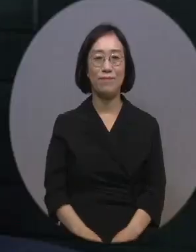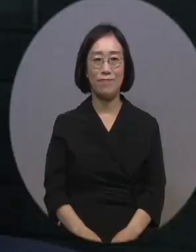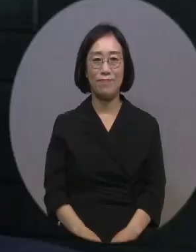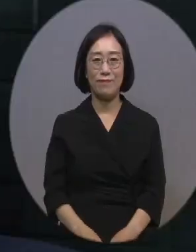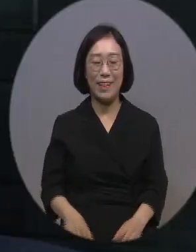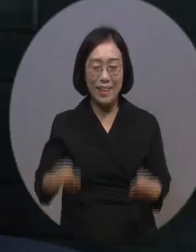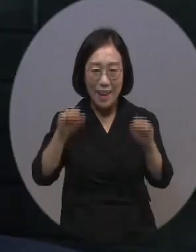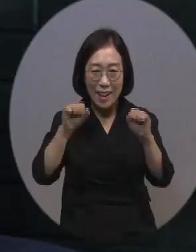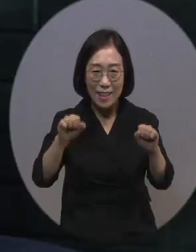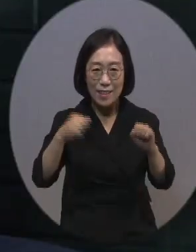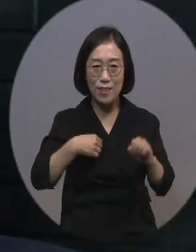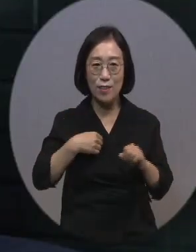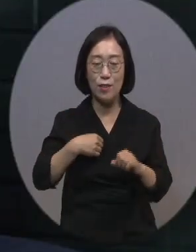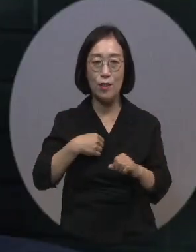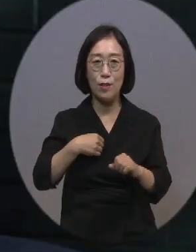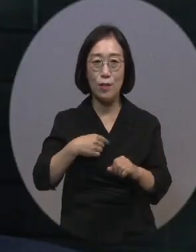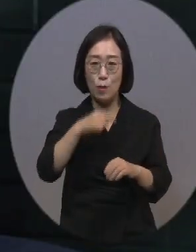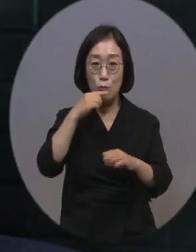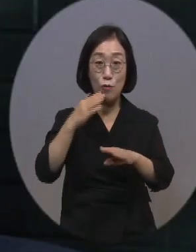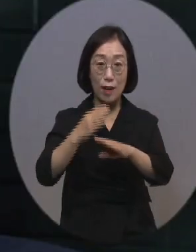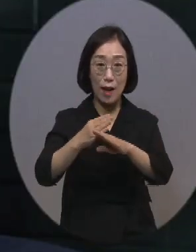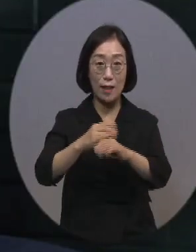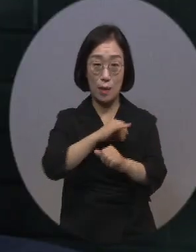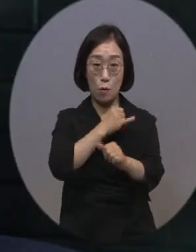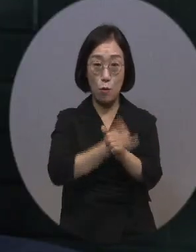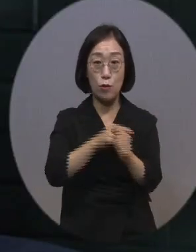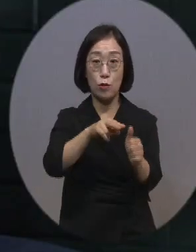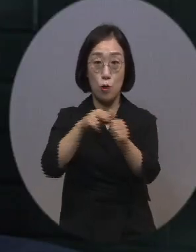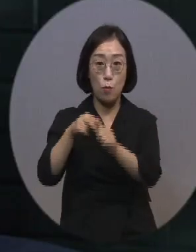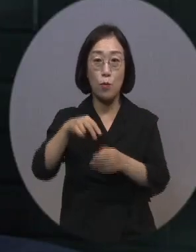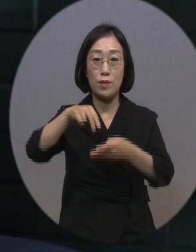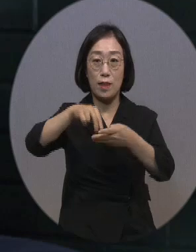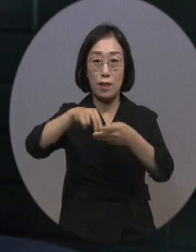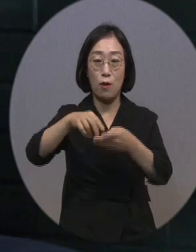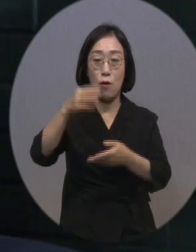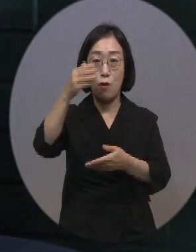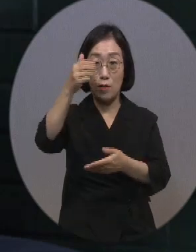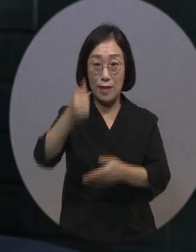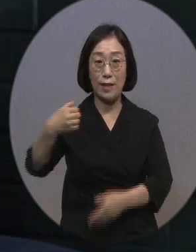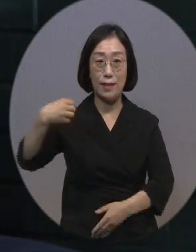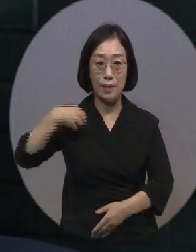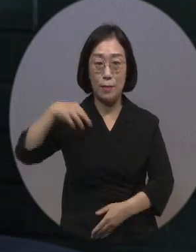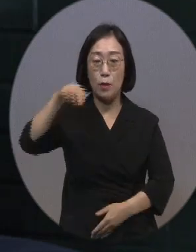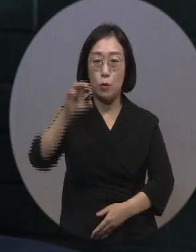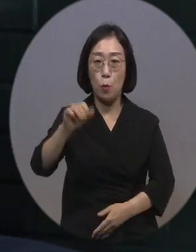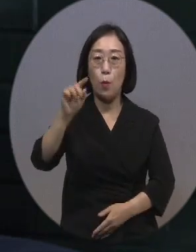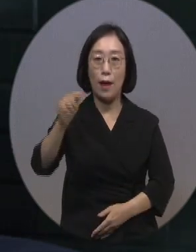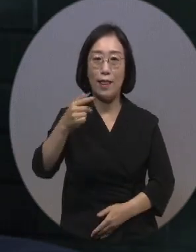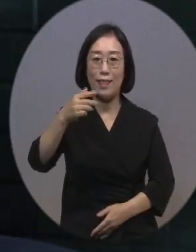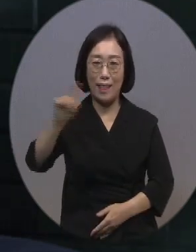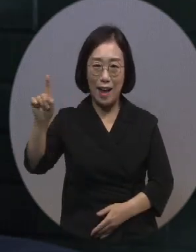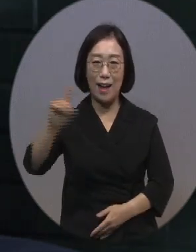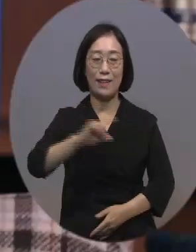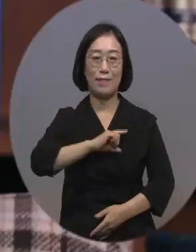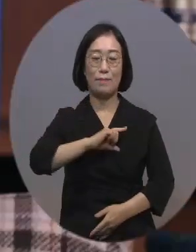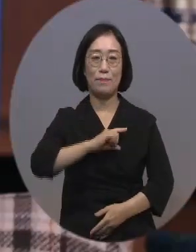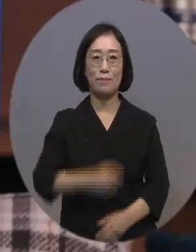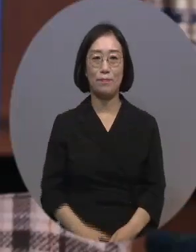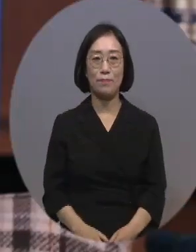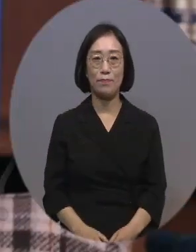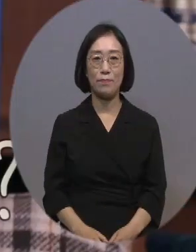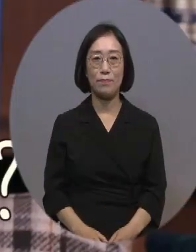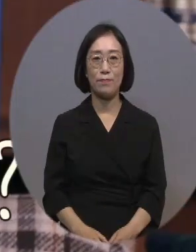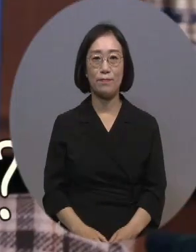네, 안녕하세요. 저는 북한인권정보센터 센터장 자리를 맡고 있는 송한나입니다. 네.